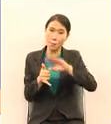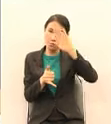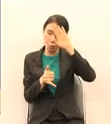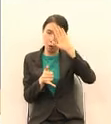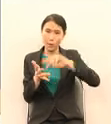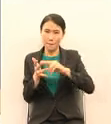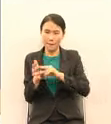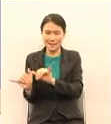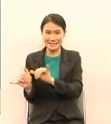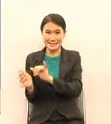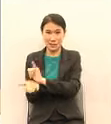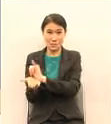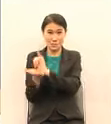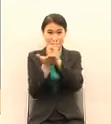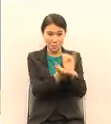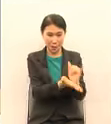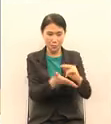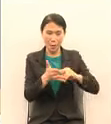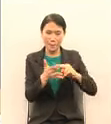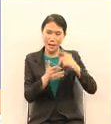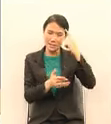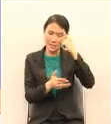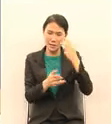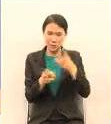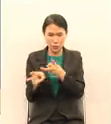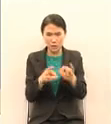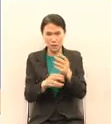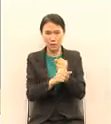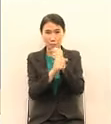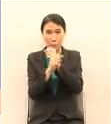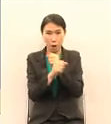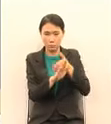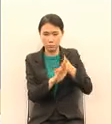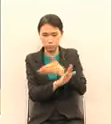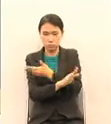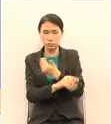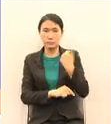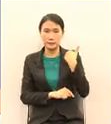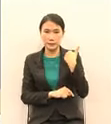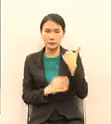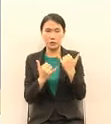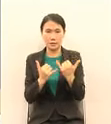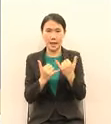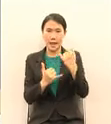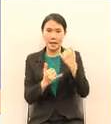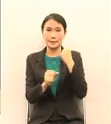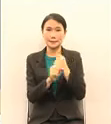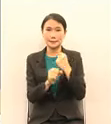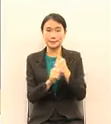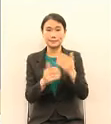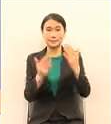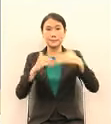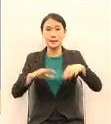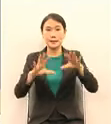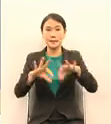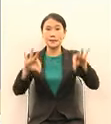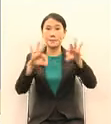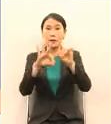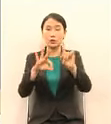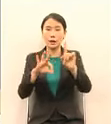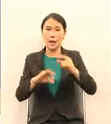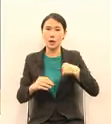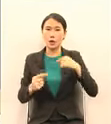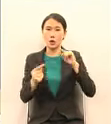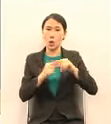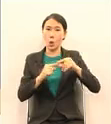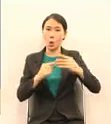ใจให้กับคนไข้ที่อาการหนักเป็นต้นนะครับตรงนี้ก็เป็นส่วนต่างๆที่ได้ทำอีกส่วนหนึ่งที่สำคัญคือในเรือนจำในพื้น